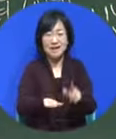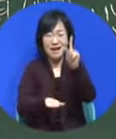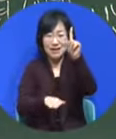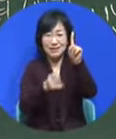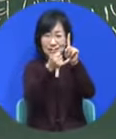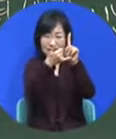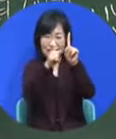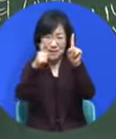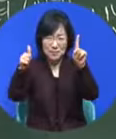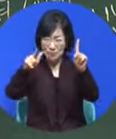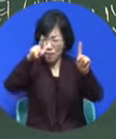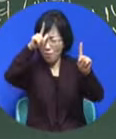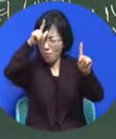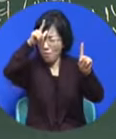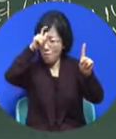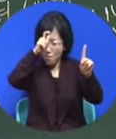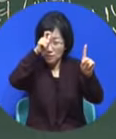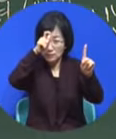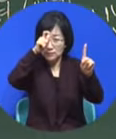교절